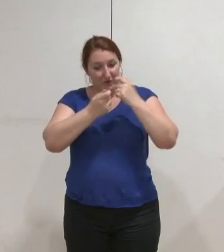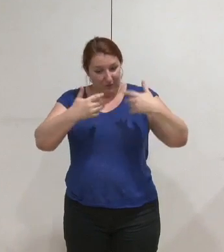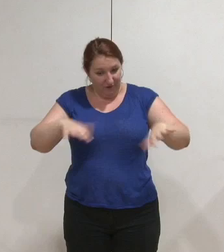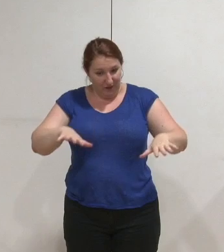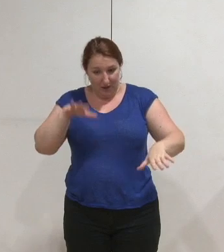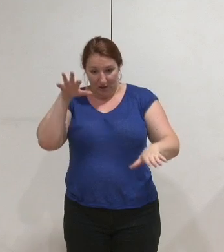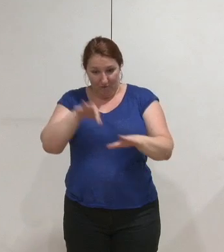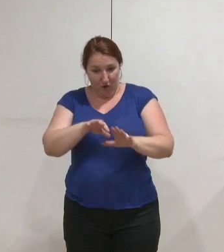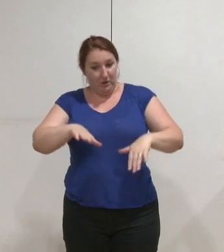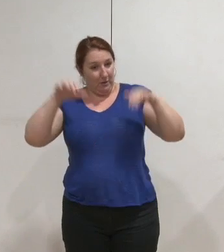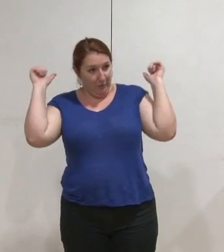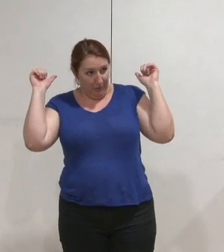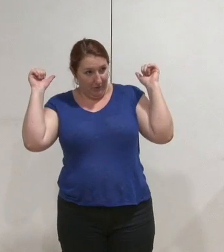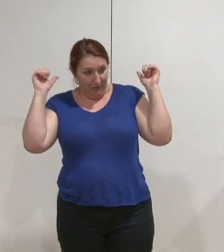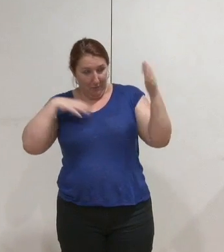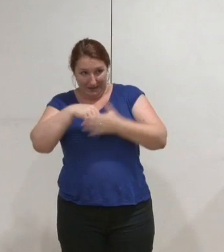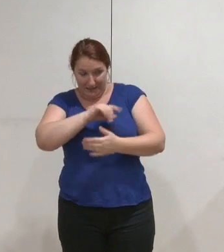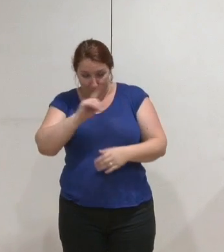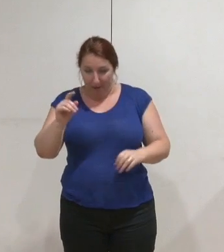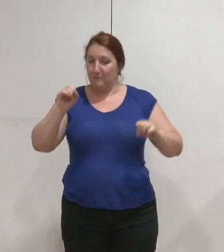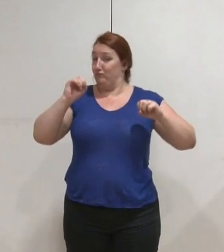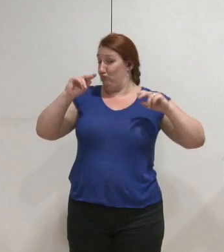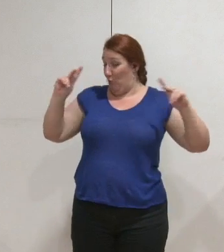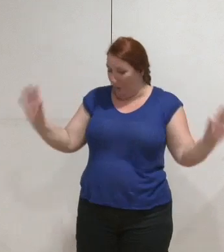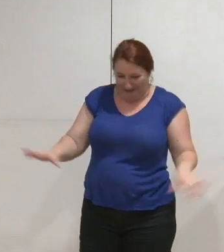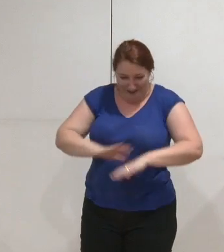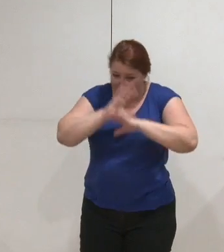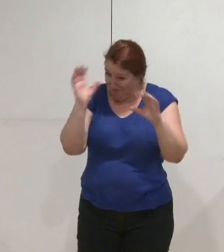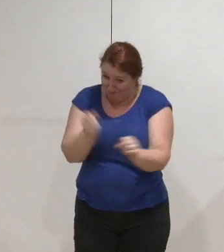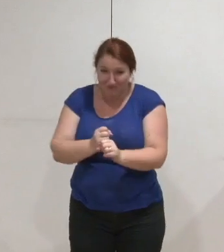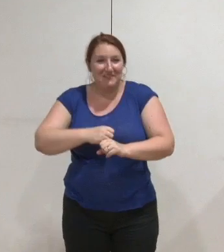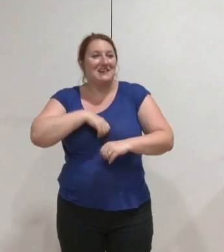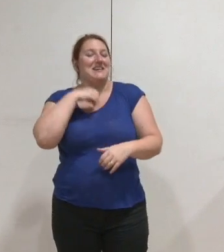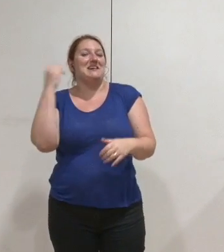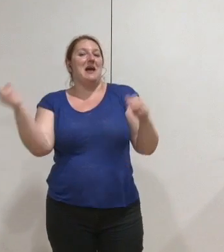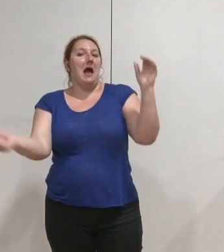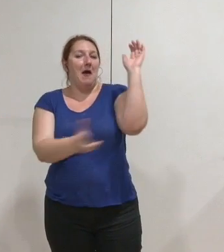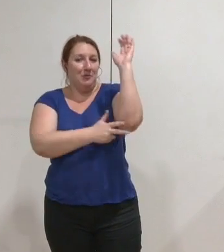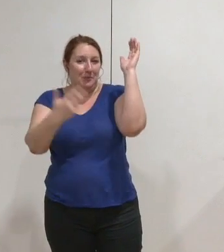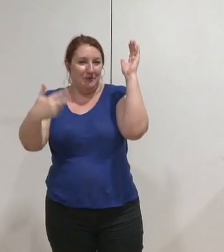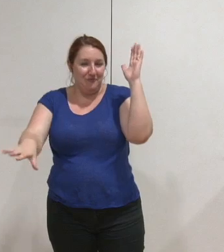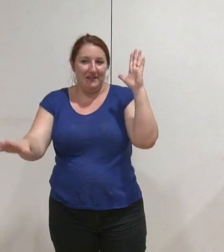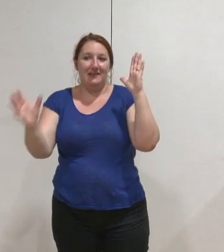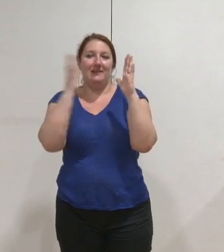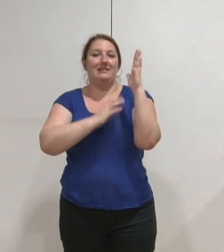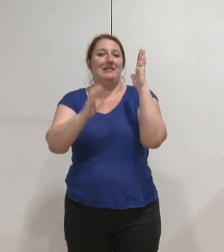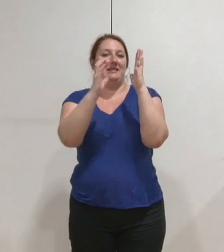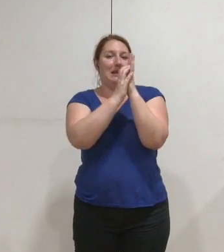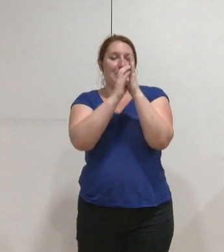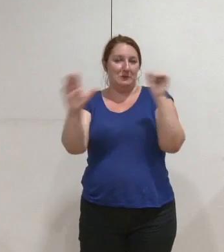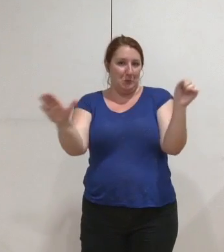allons-y comme ça l'amendement est donc adopté et euh